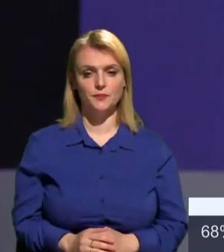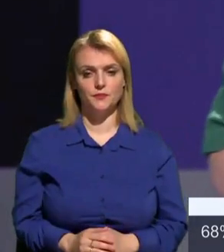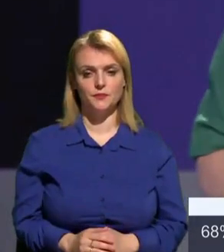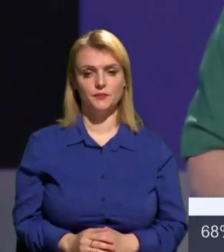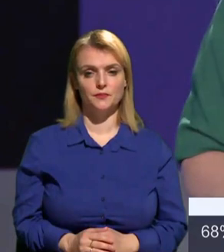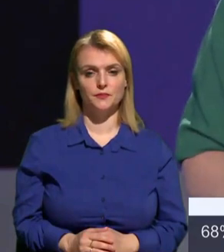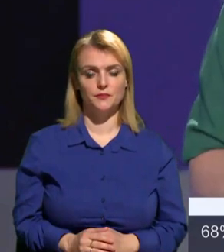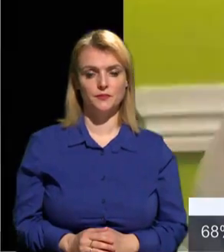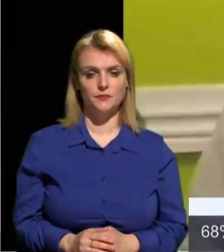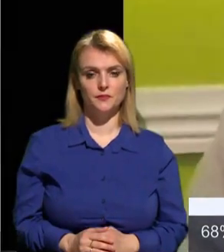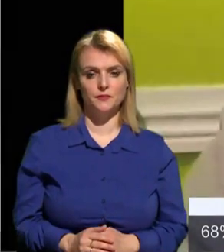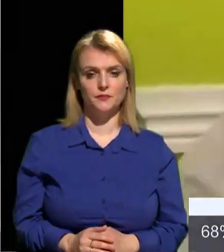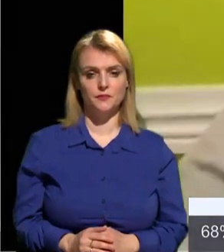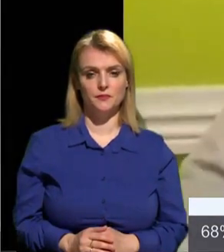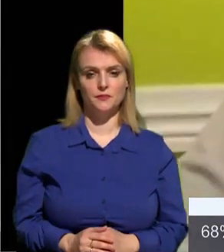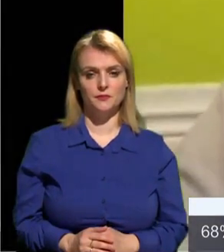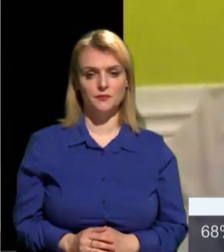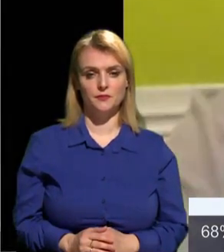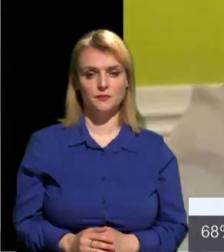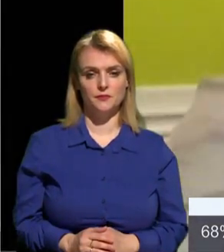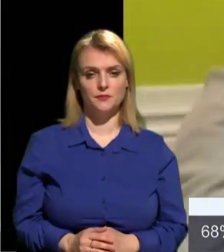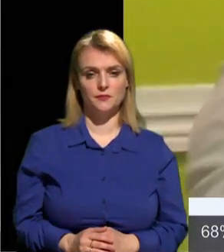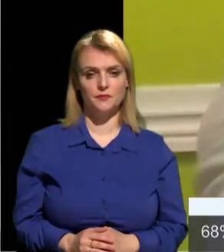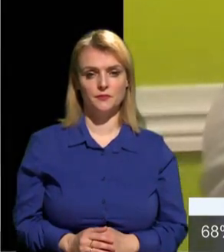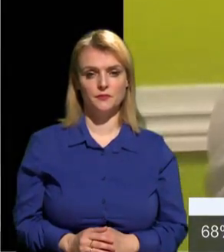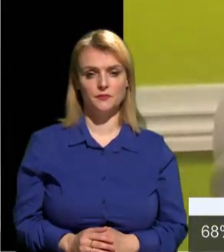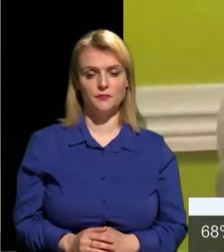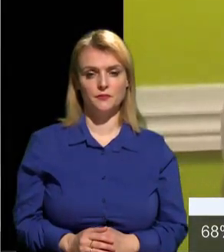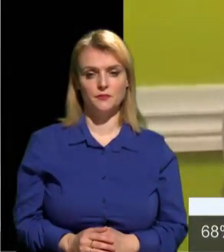Aș ruga regia dacă e posibil să dea puțin sunetul mai tare în studio.